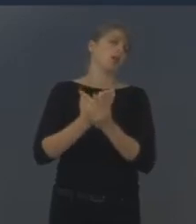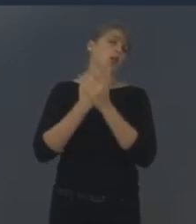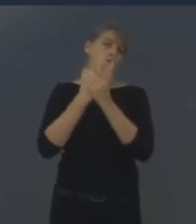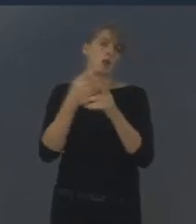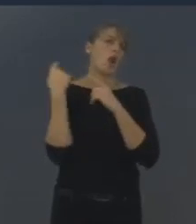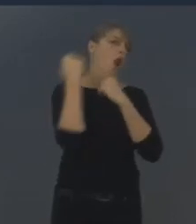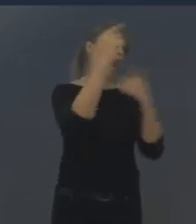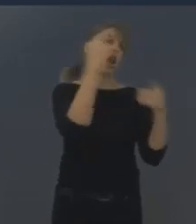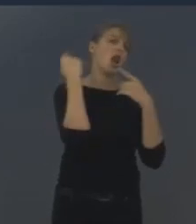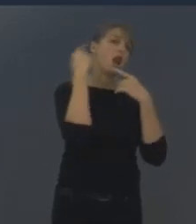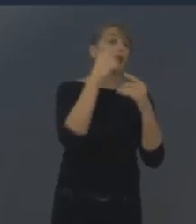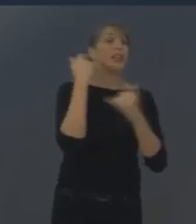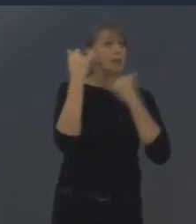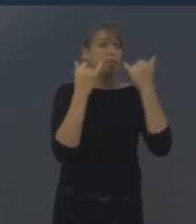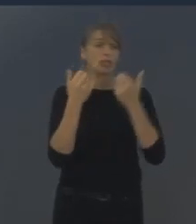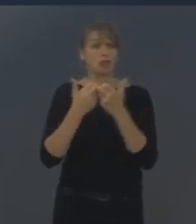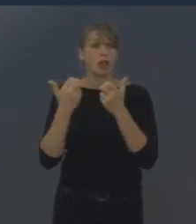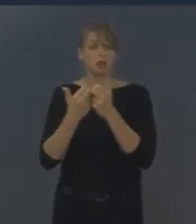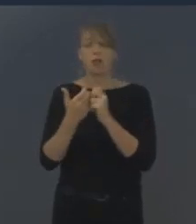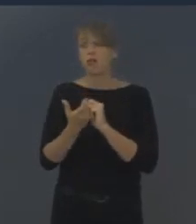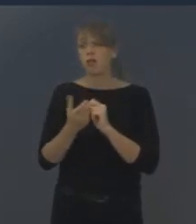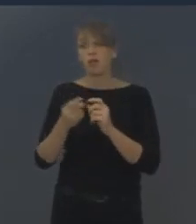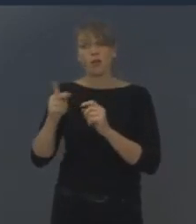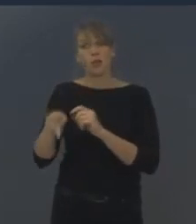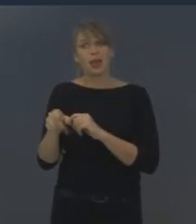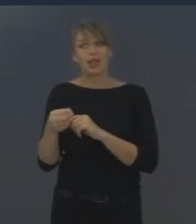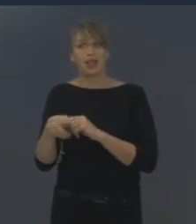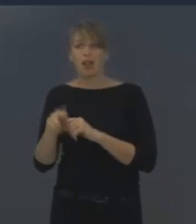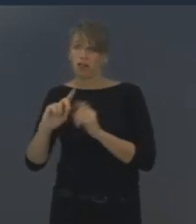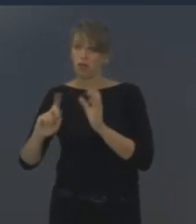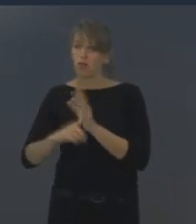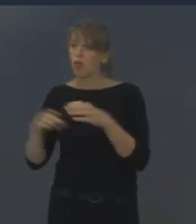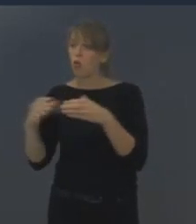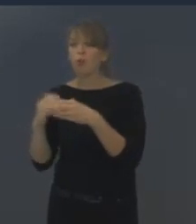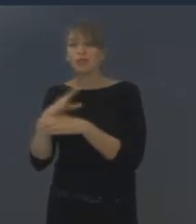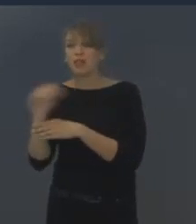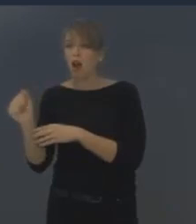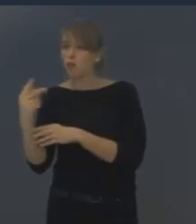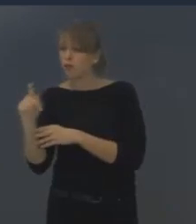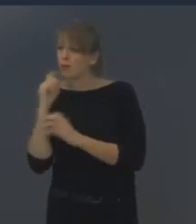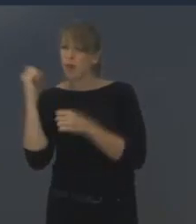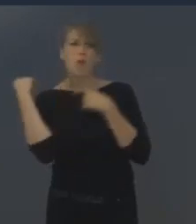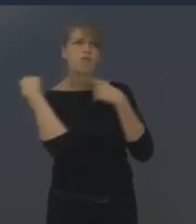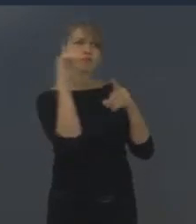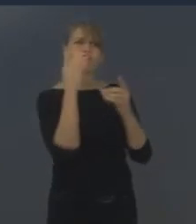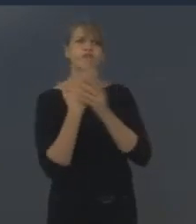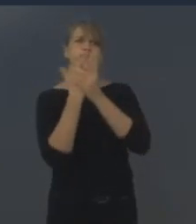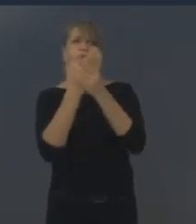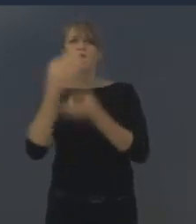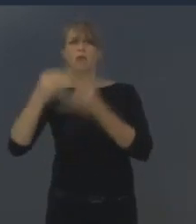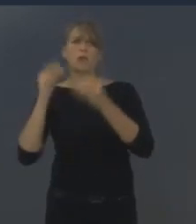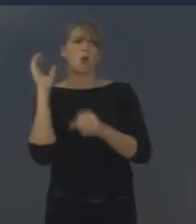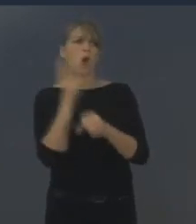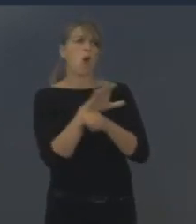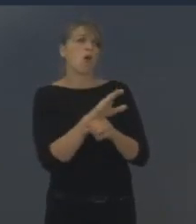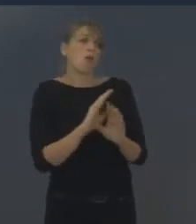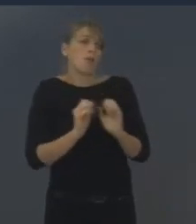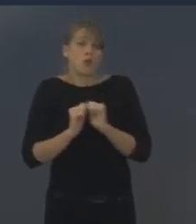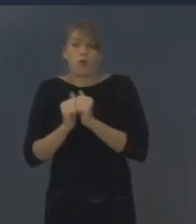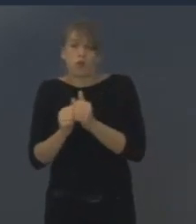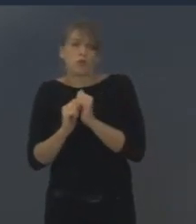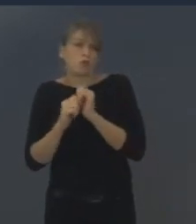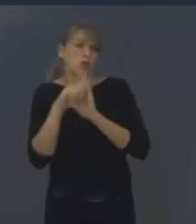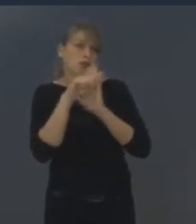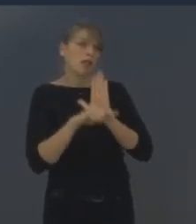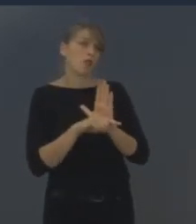que pourraient initier les exécutifs des parcs, tendant au juste versement des contributions statutaires. Et donc,